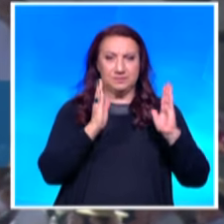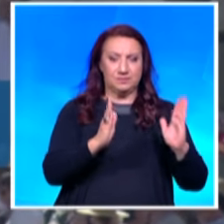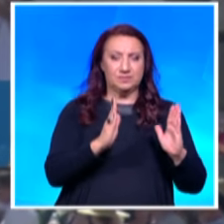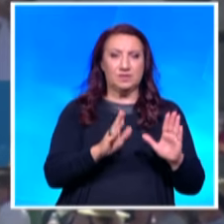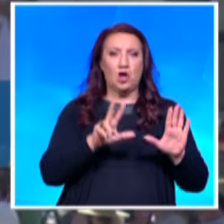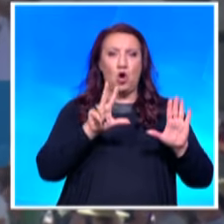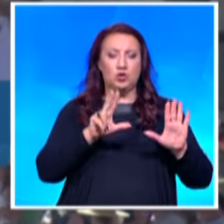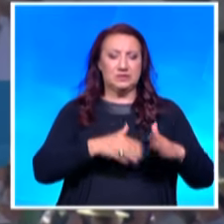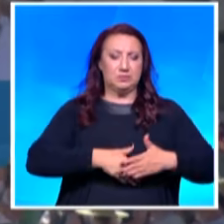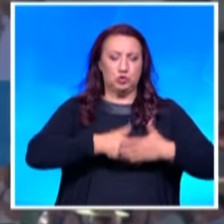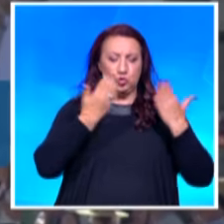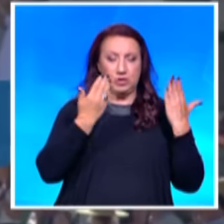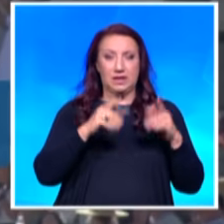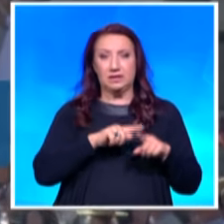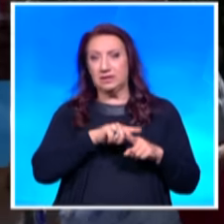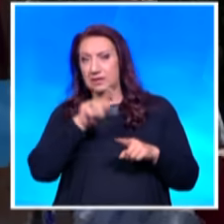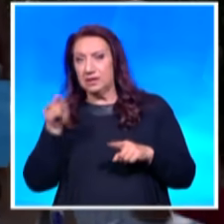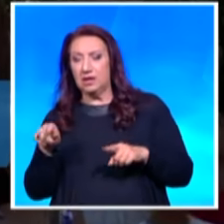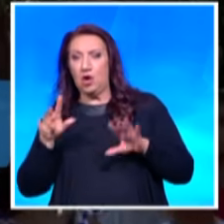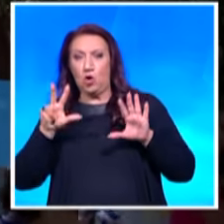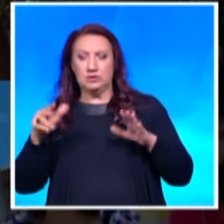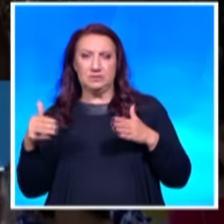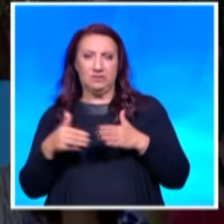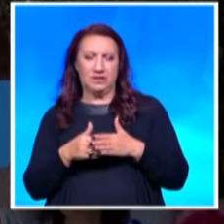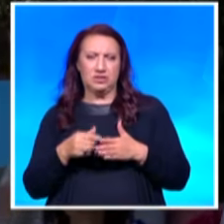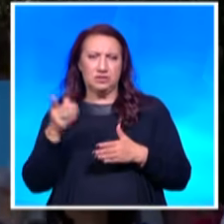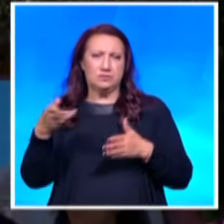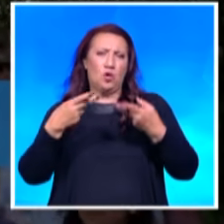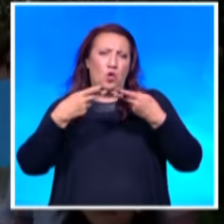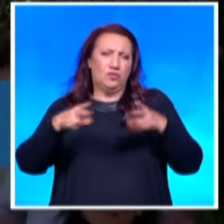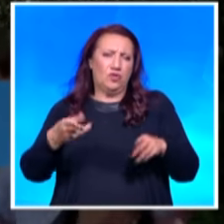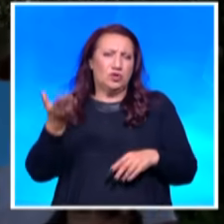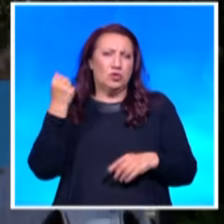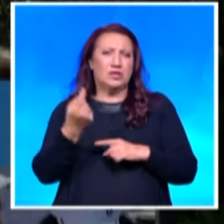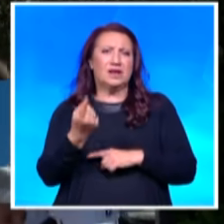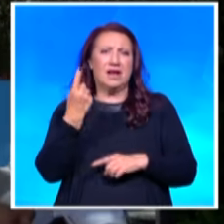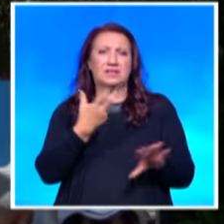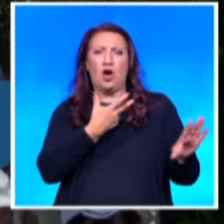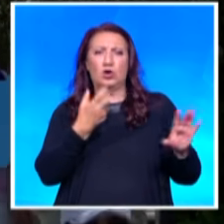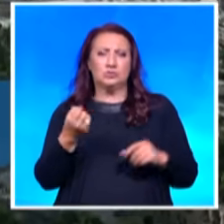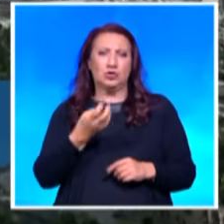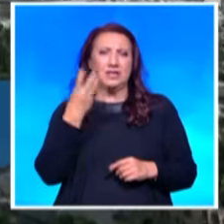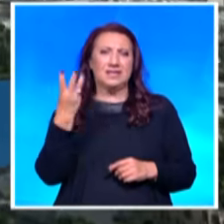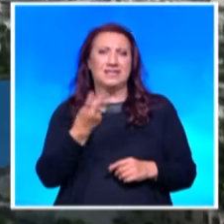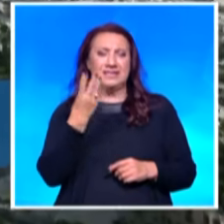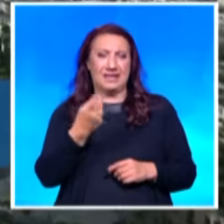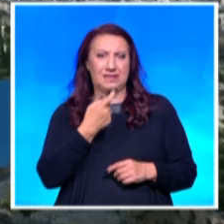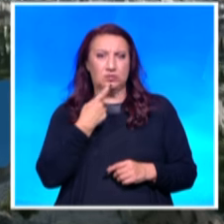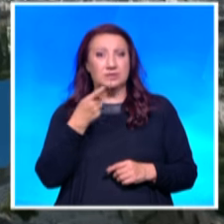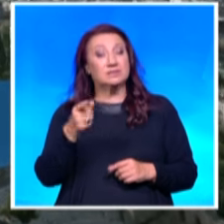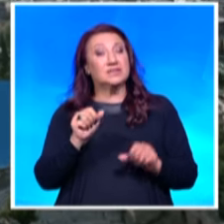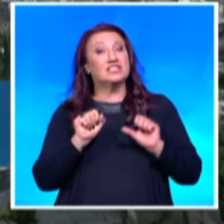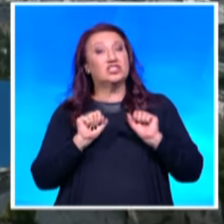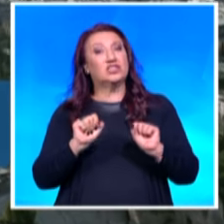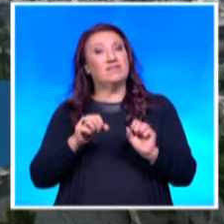8 вечерта. Акрополът е отворен за визити от 1833 година. Той е защитен исторически обект и около него е